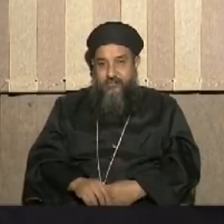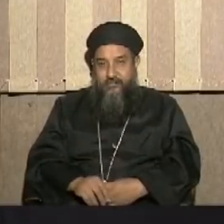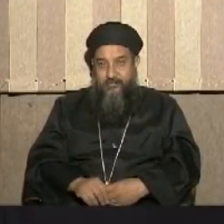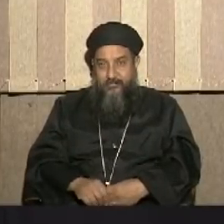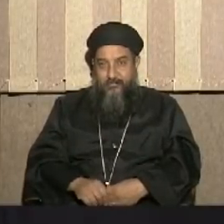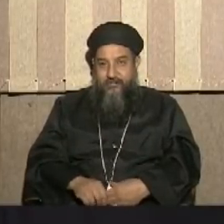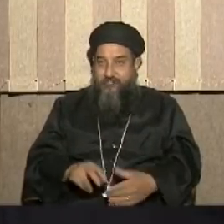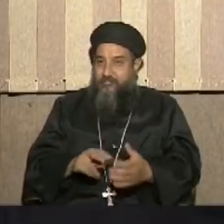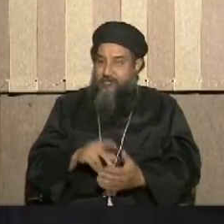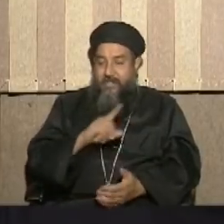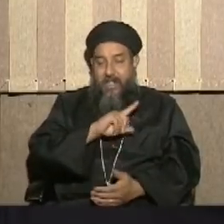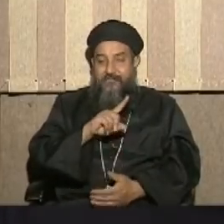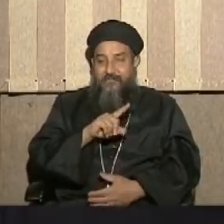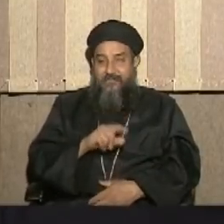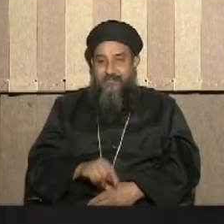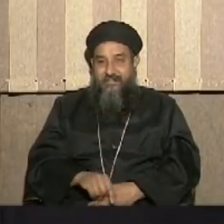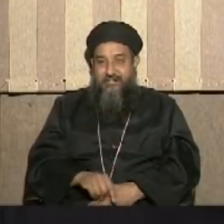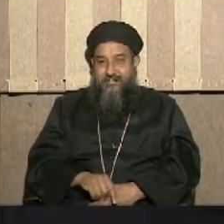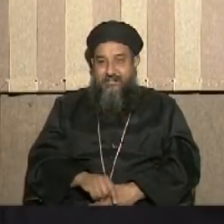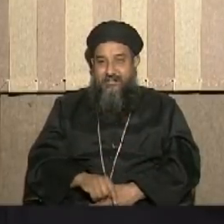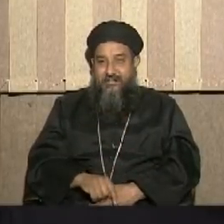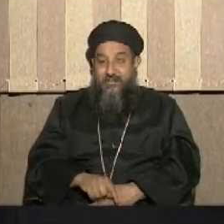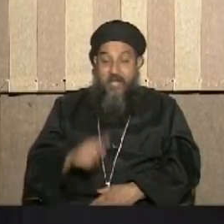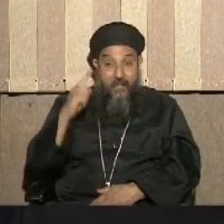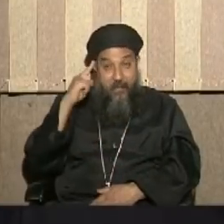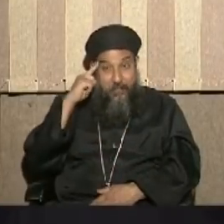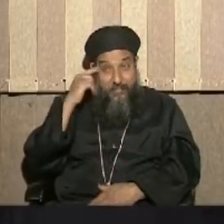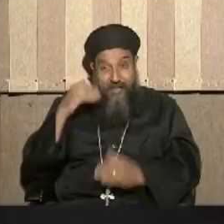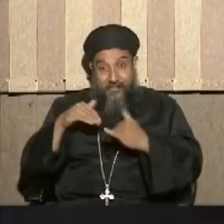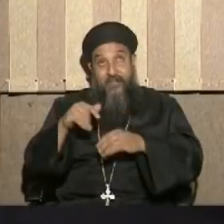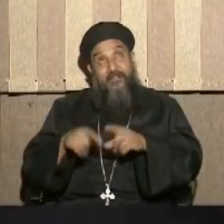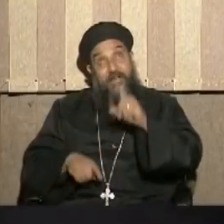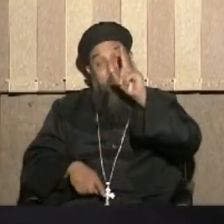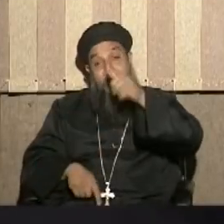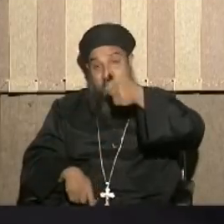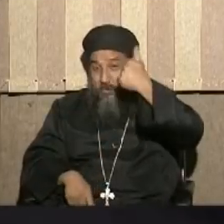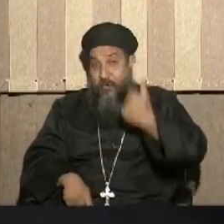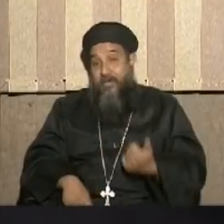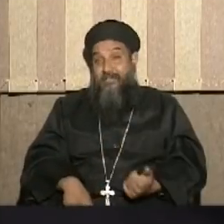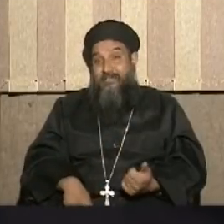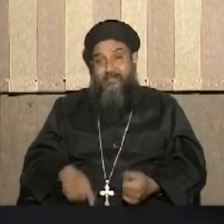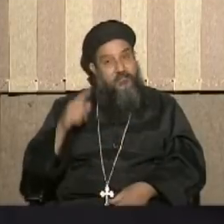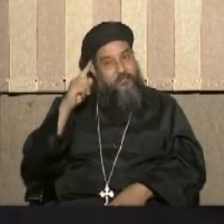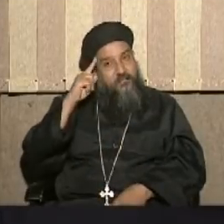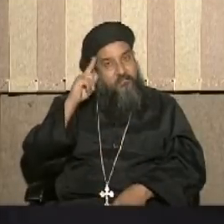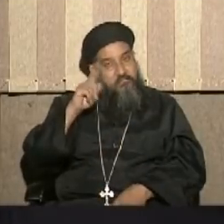تاني. وبعدين ما تخافش عليهم، هم عارفين طريق ربنا كويس.